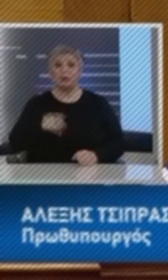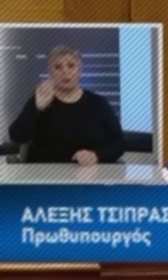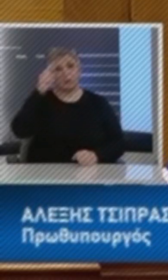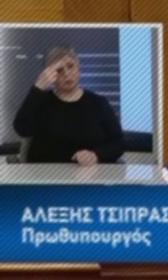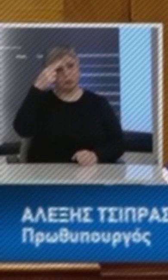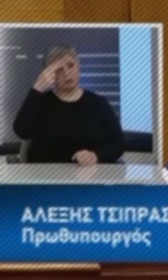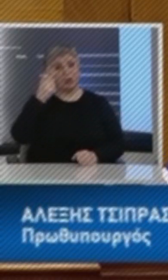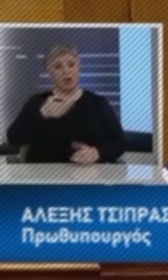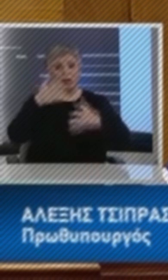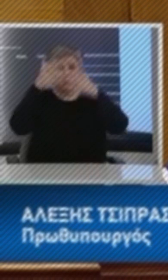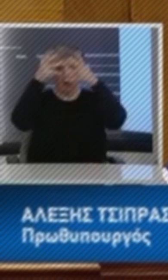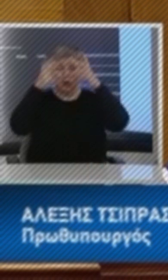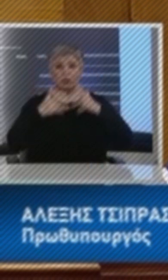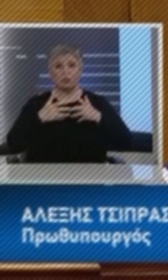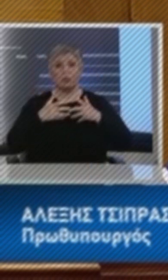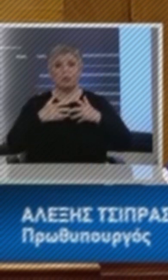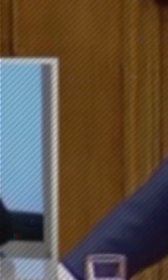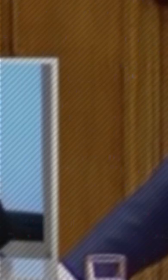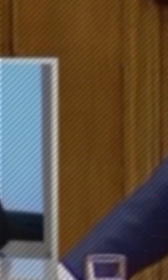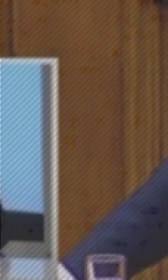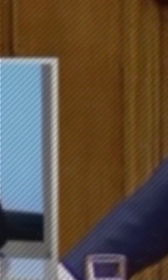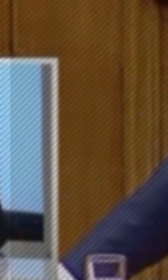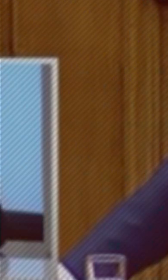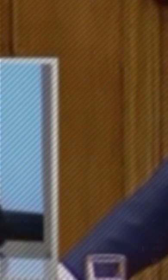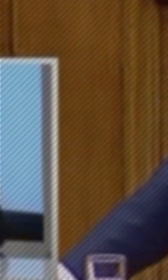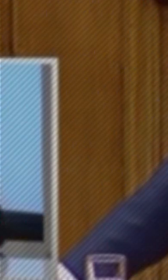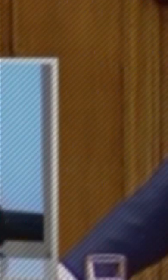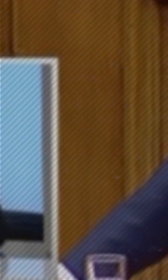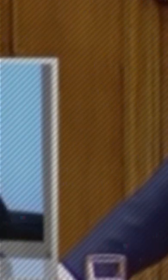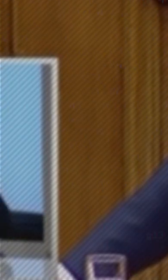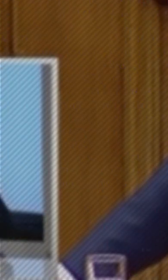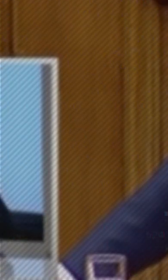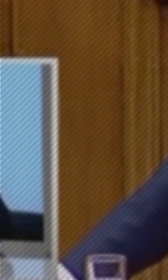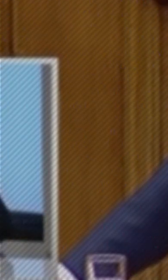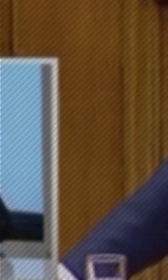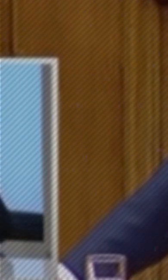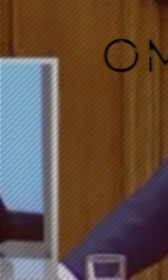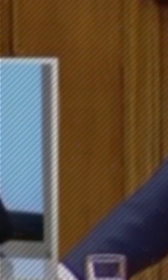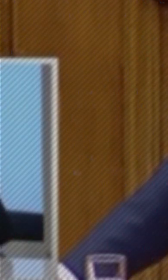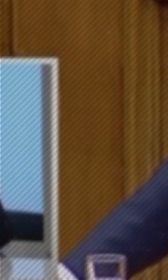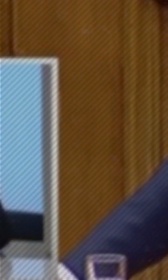κουκουλοφόρους και ζητάτε διακαώς να βγει η κουκούλα. Οι θεσμοί θα λειτουργήσουν,